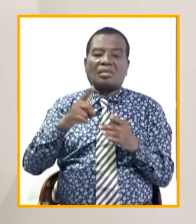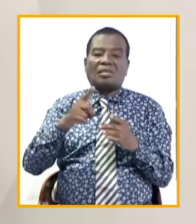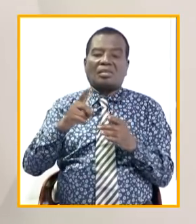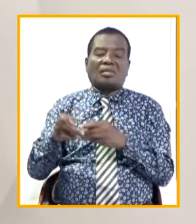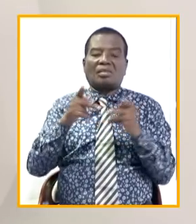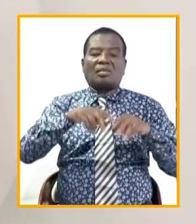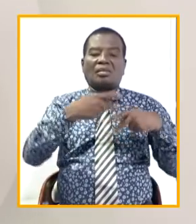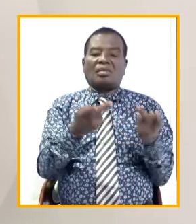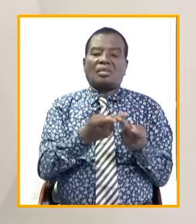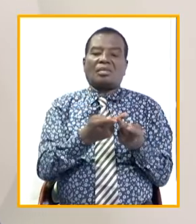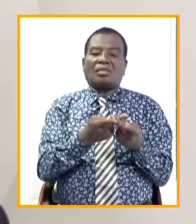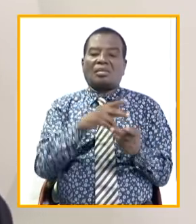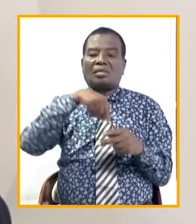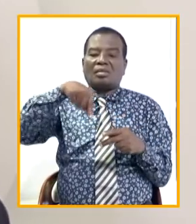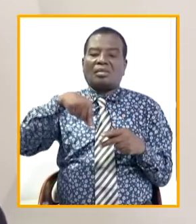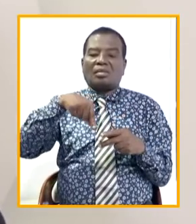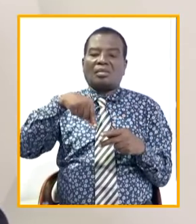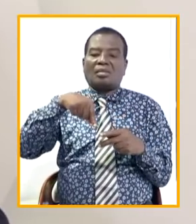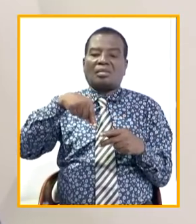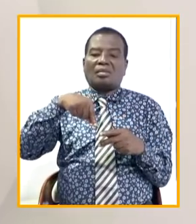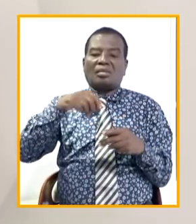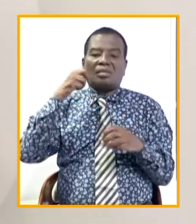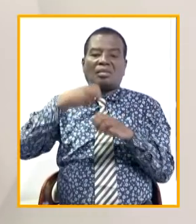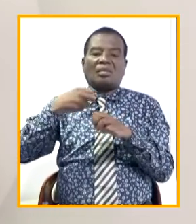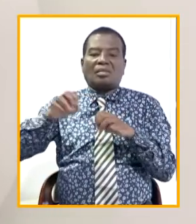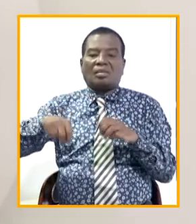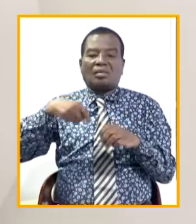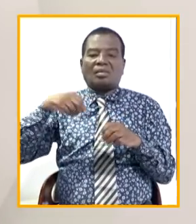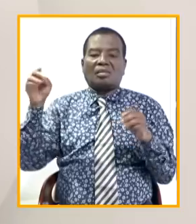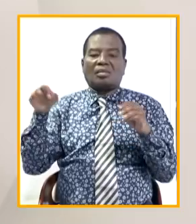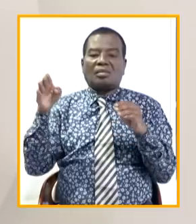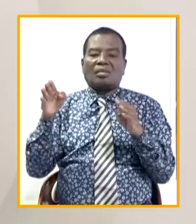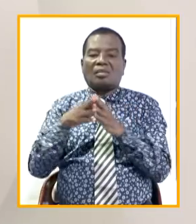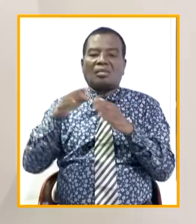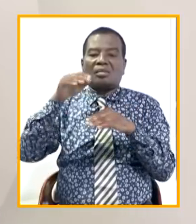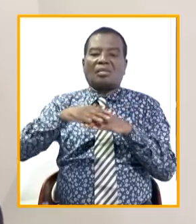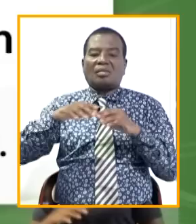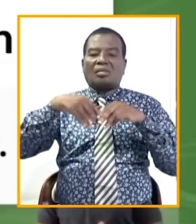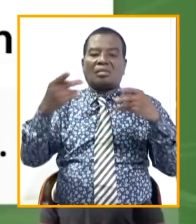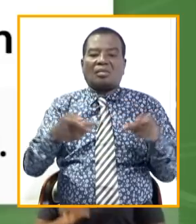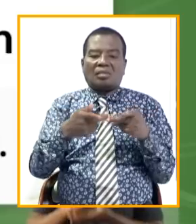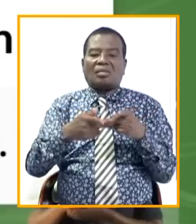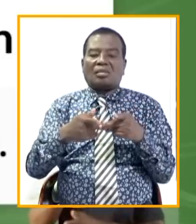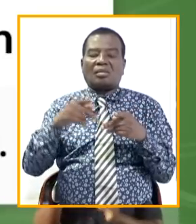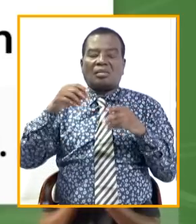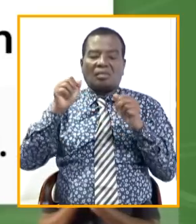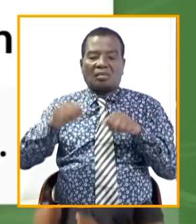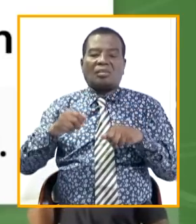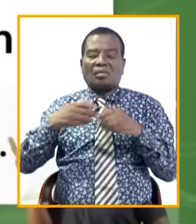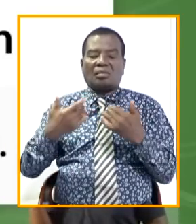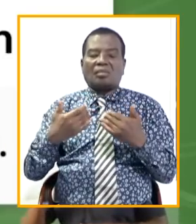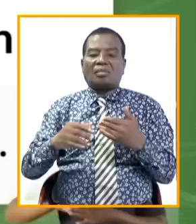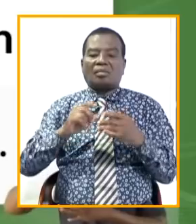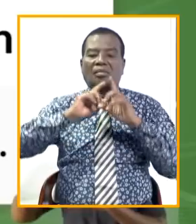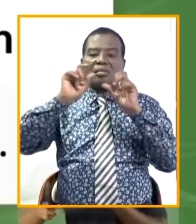mis en place de sorte que la difficulté que vous rencontrez sur la plateforme, vous puissiez en ce moment